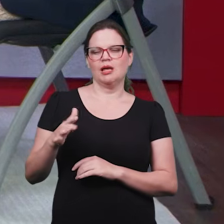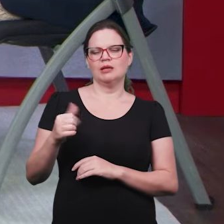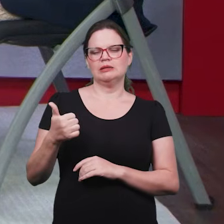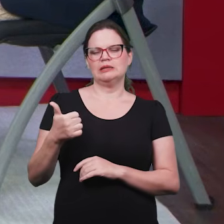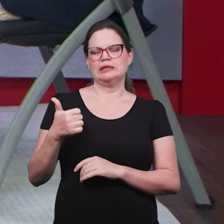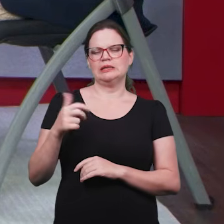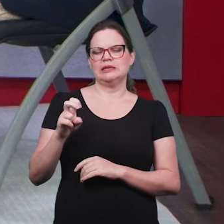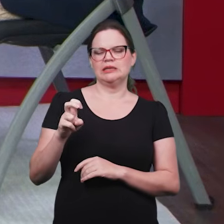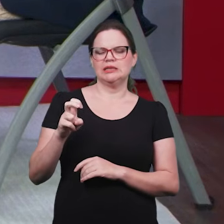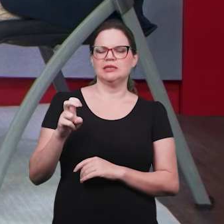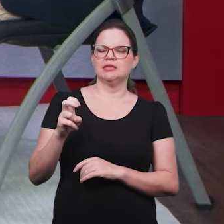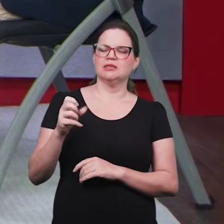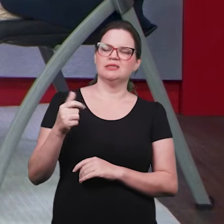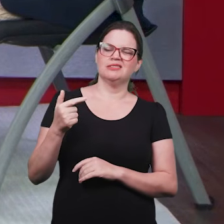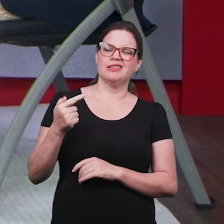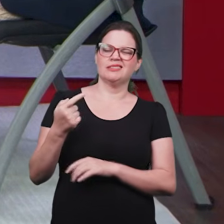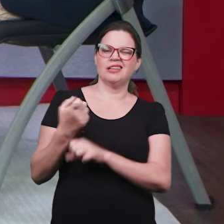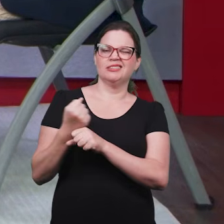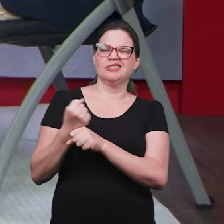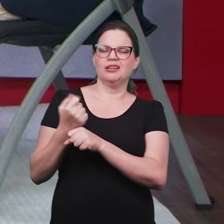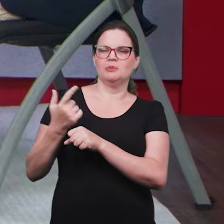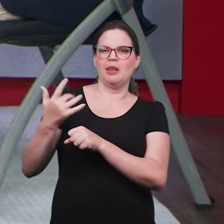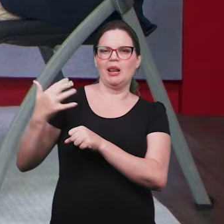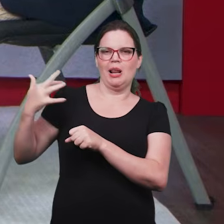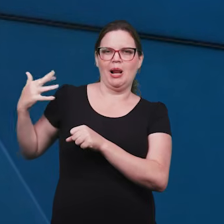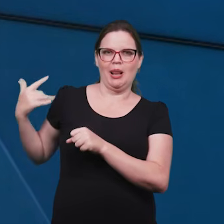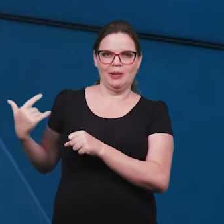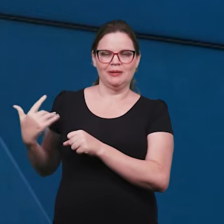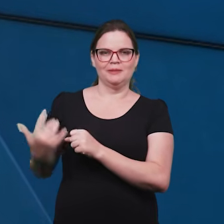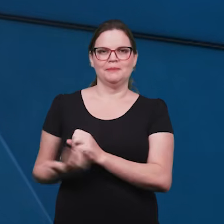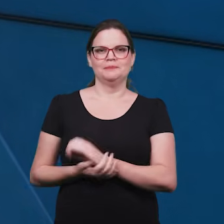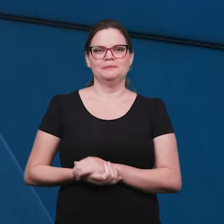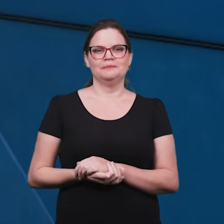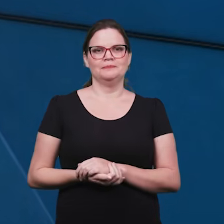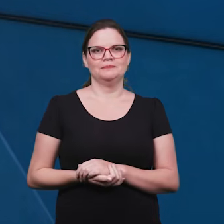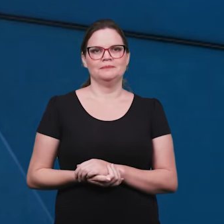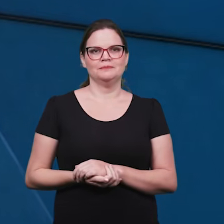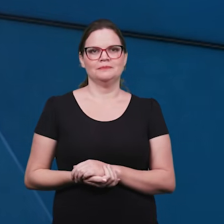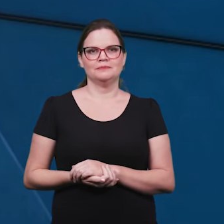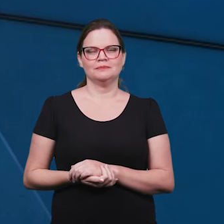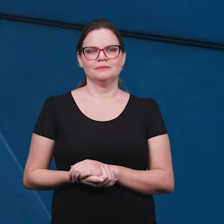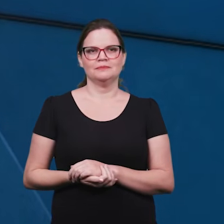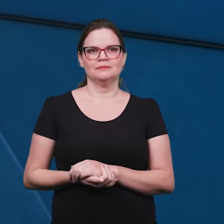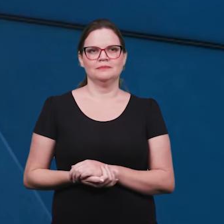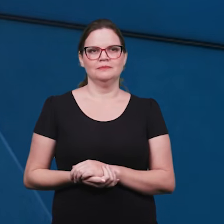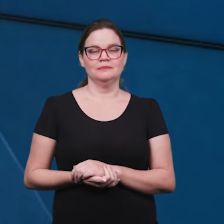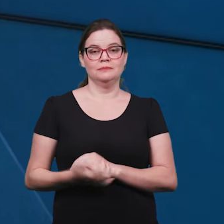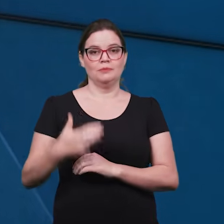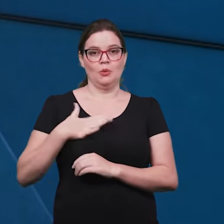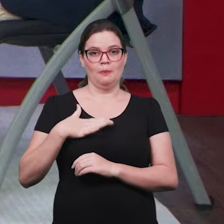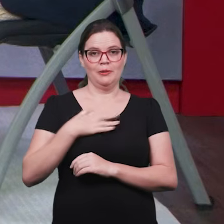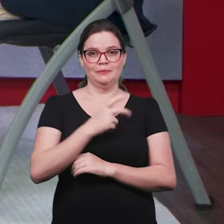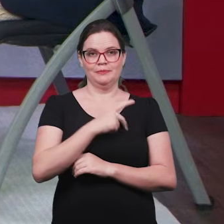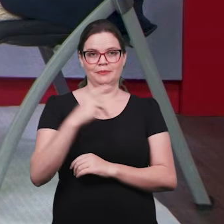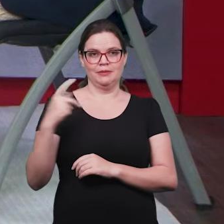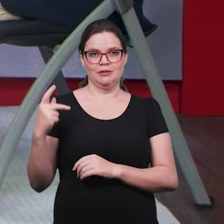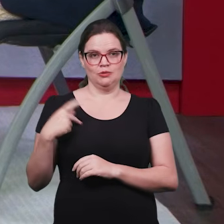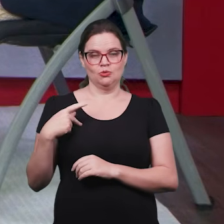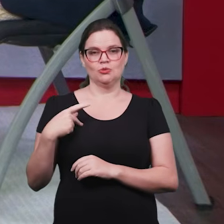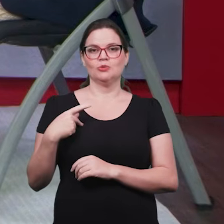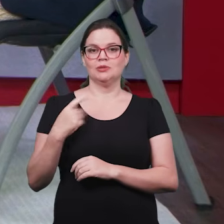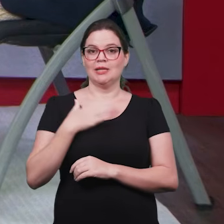uns 15, talvez 17 anos atrás, пастор наш, в котором я уже служу, o